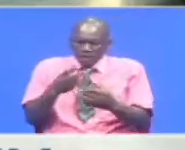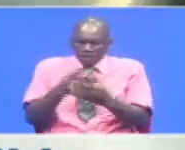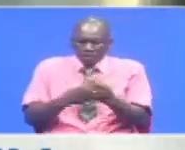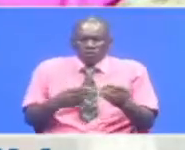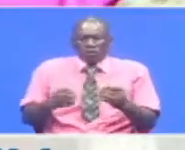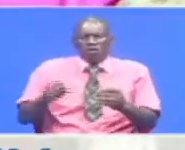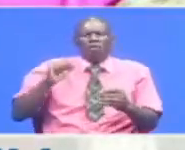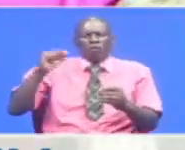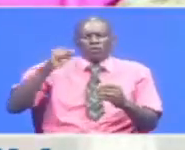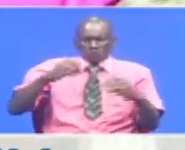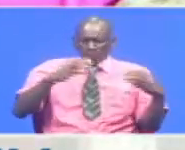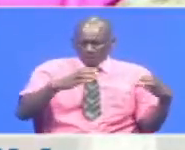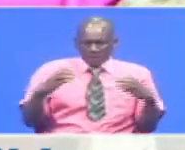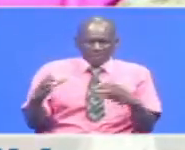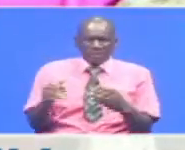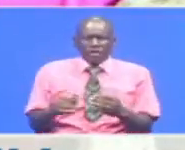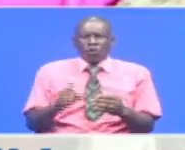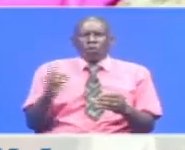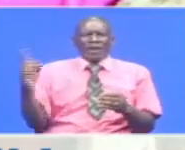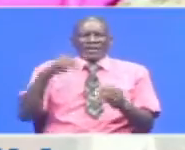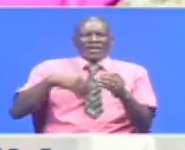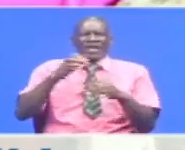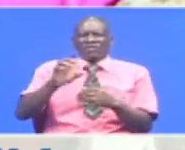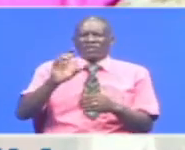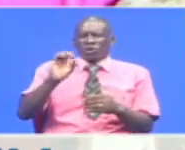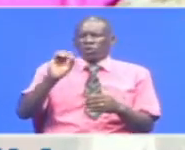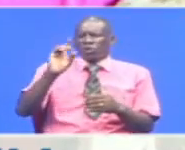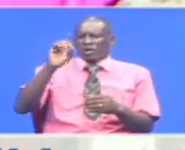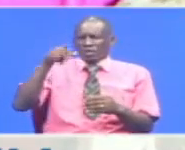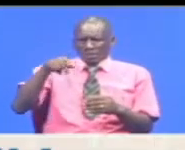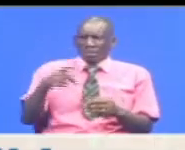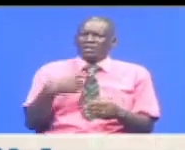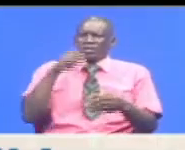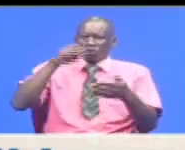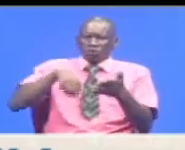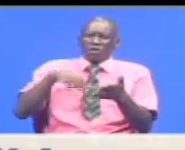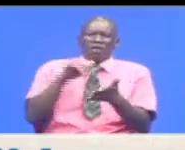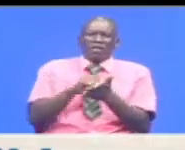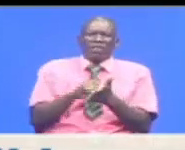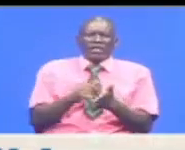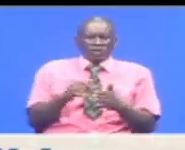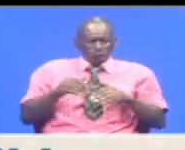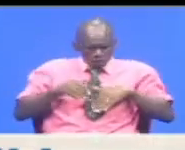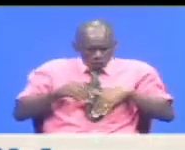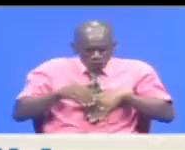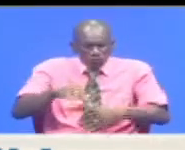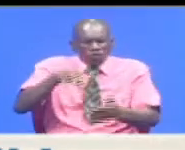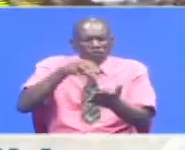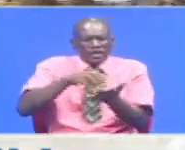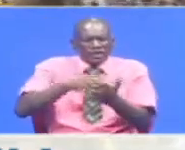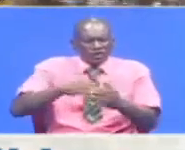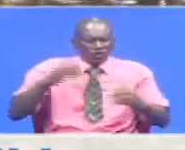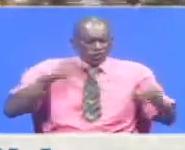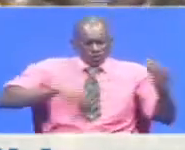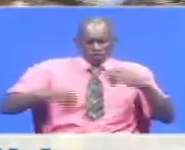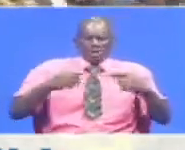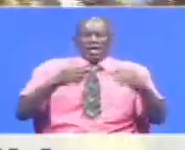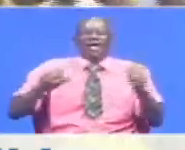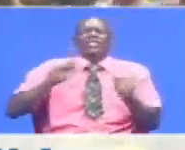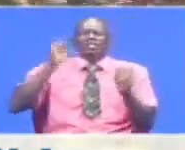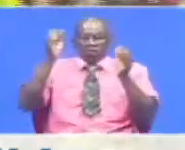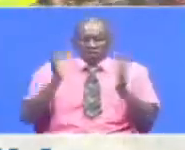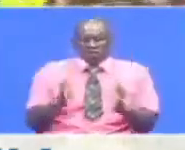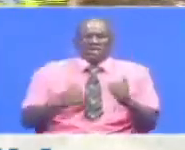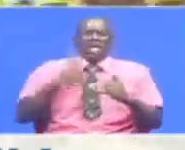siasa. Siku moja baada mkurugenzi wa mashtaka ya umma kusema kwamba atafuatilia kesi za ufisadi dhidi ya wanasiasa